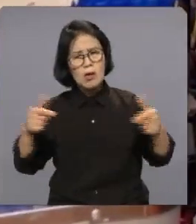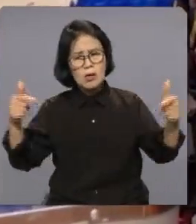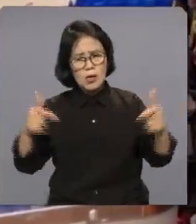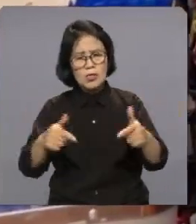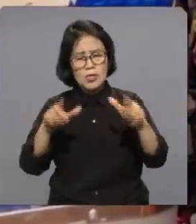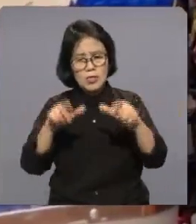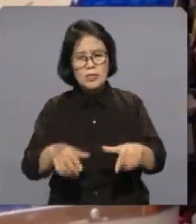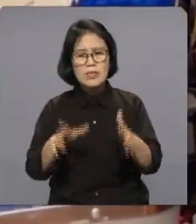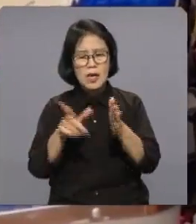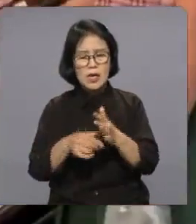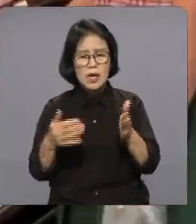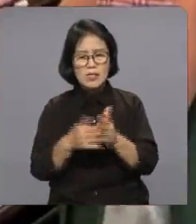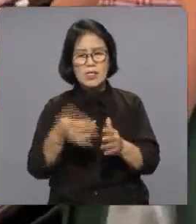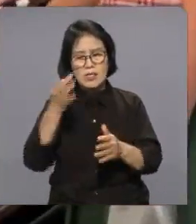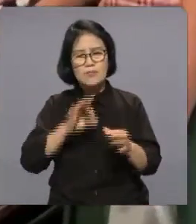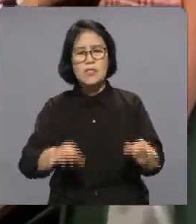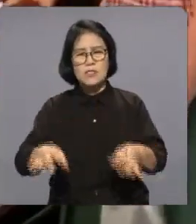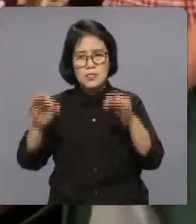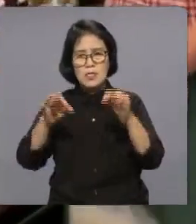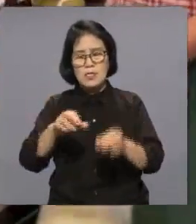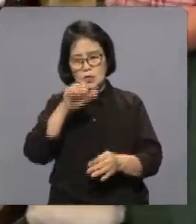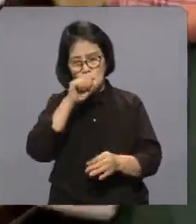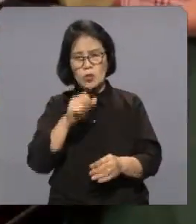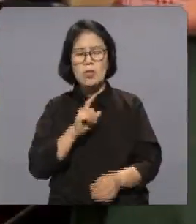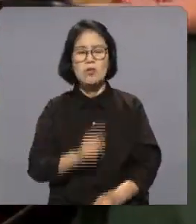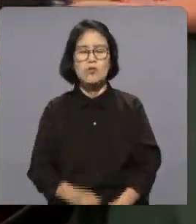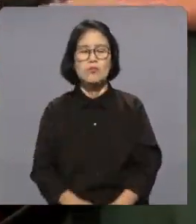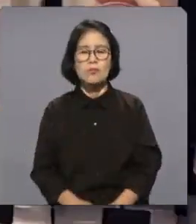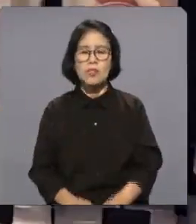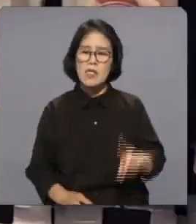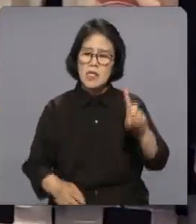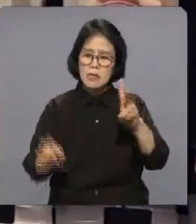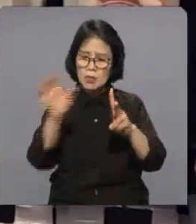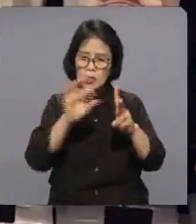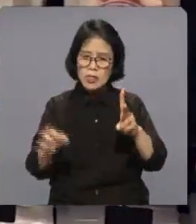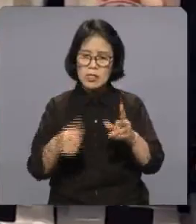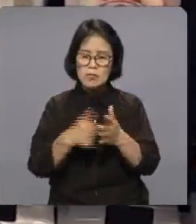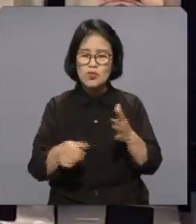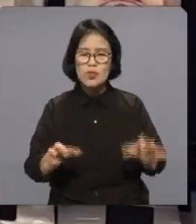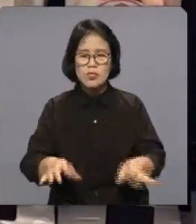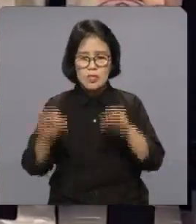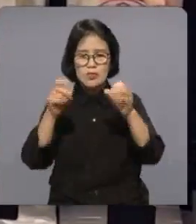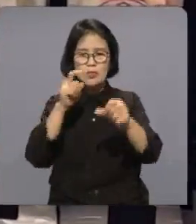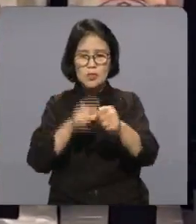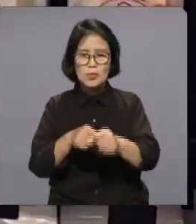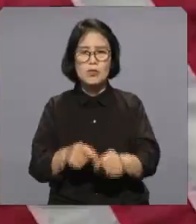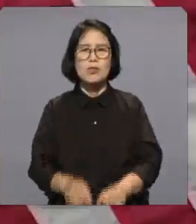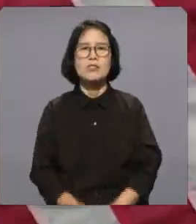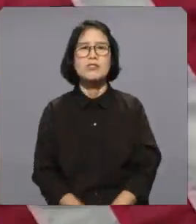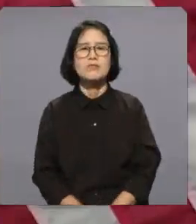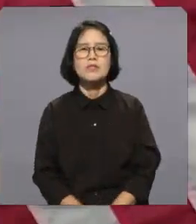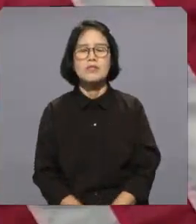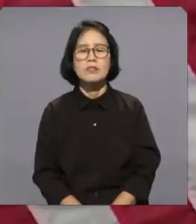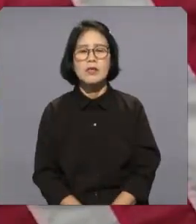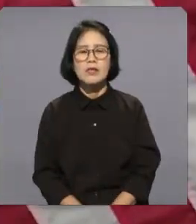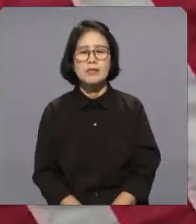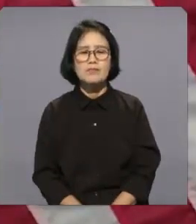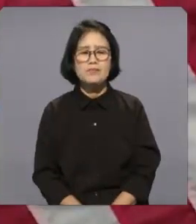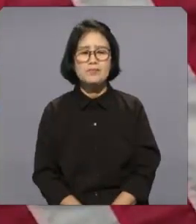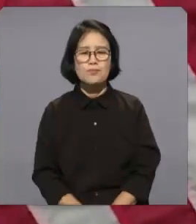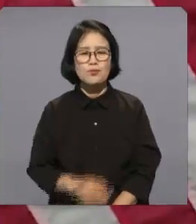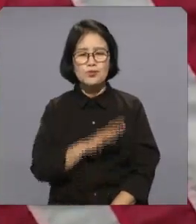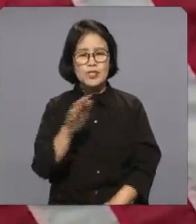금리를 인상하는 게 바람직하다 며 이뻐 센트 때 물가상승률을 목표로 하겠습니다 무역 하이디 tnf